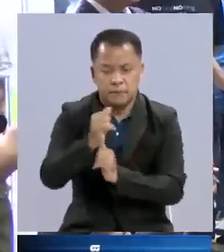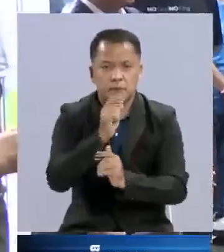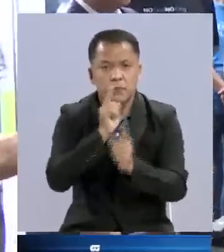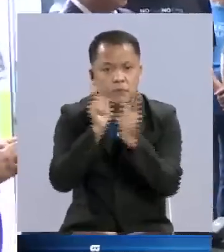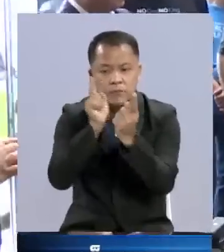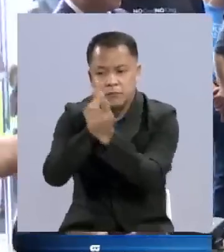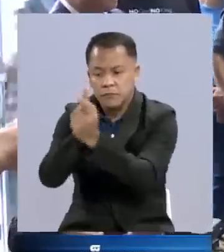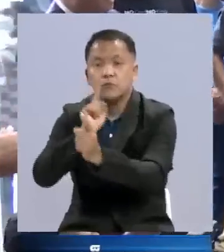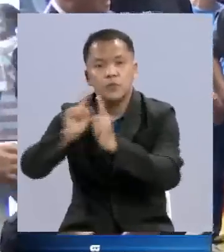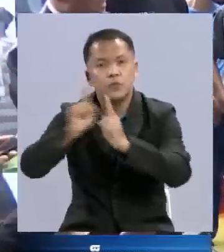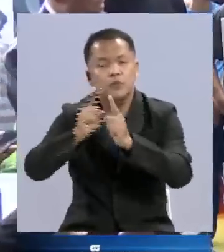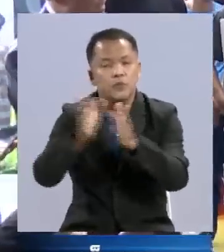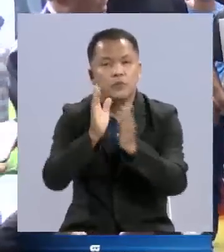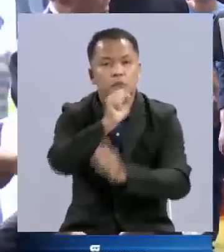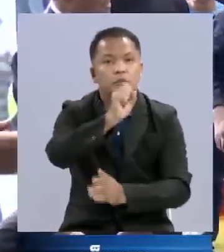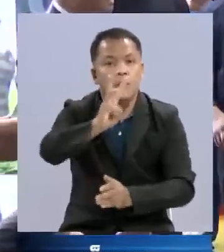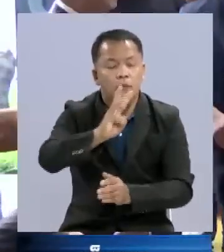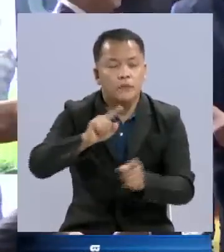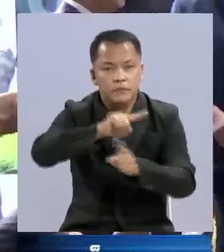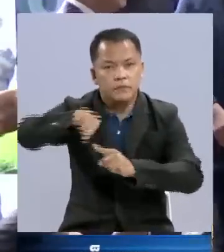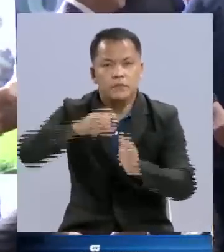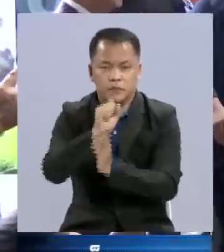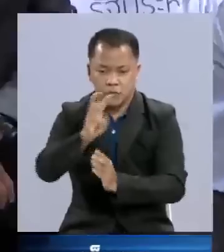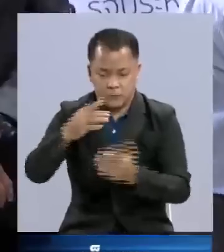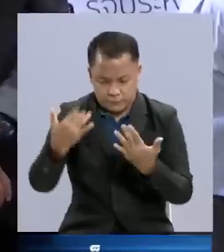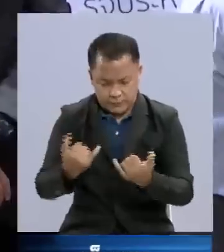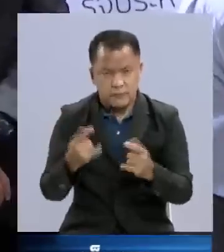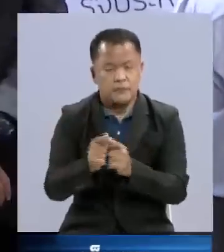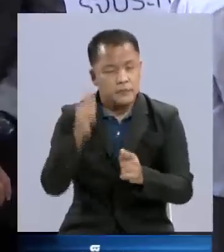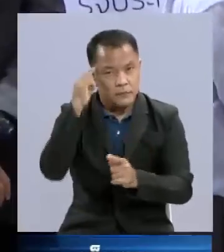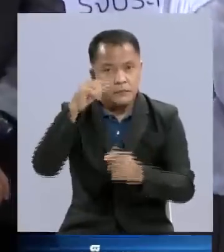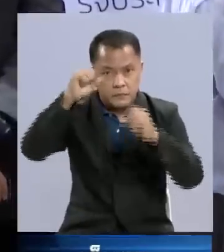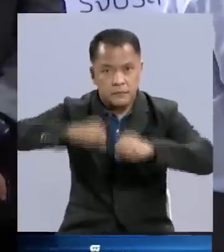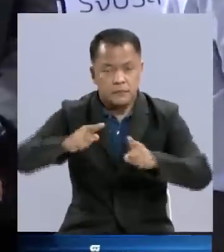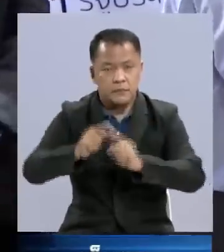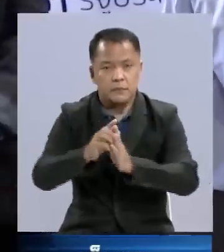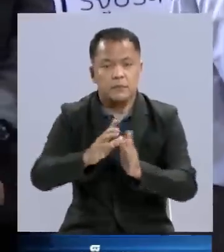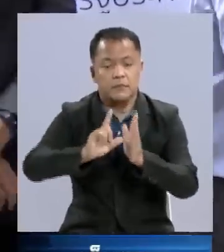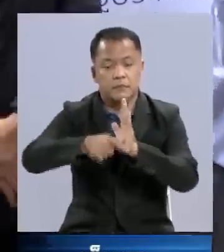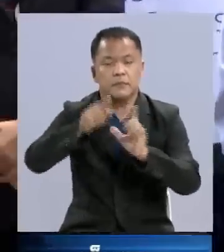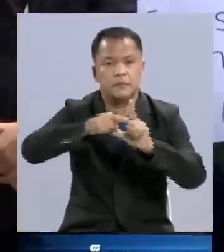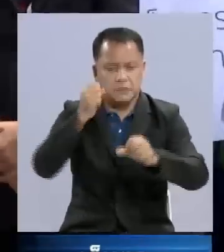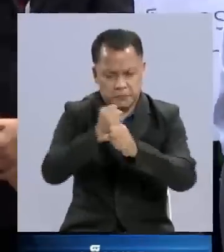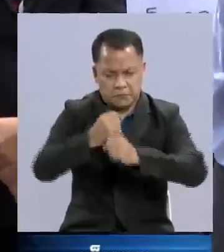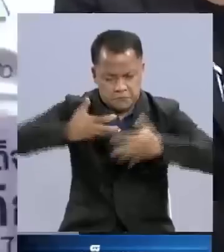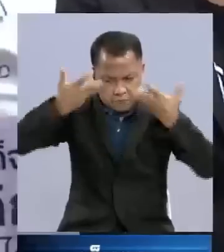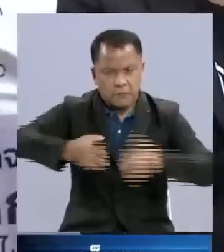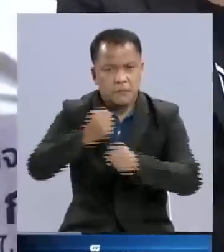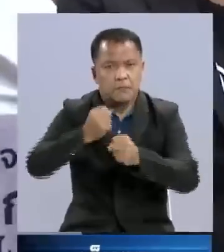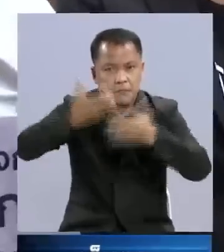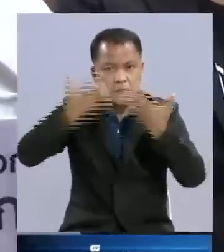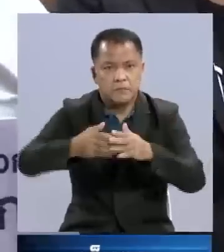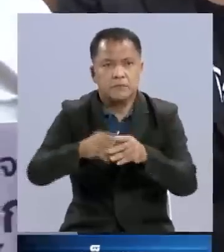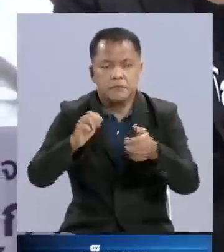พูดคุยทั้งหมดในส่วนของสว.กรณีตอนนี้เนี่ยนะฮะแน่นอนว่าชัยธวัฒน์บอกต้องทำงานหนักมากขึ้น